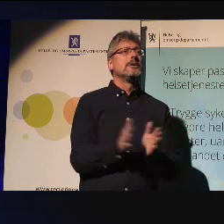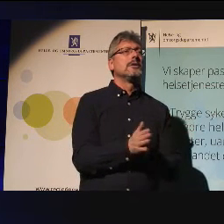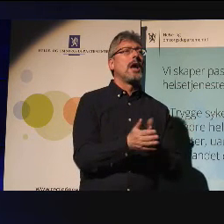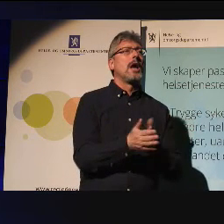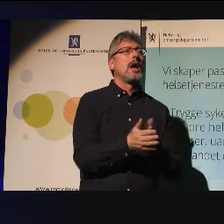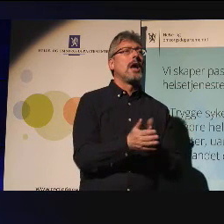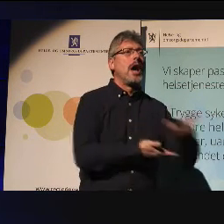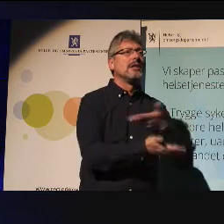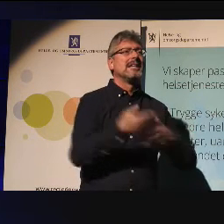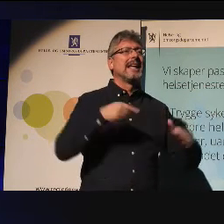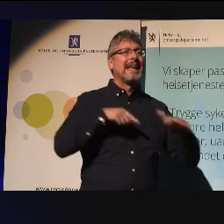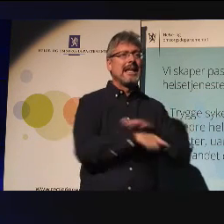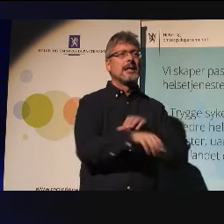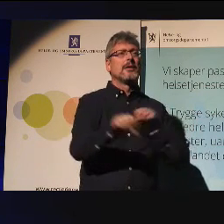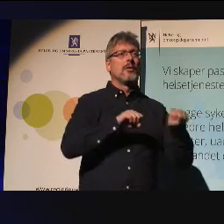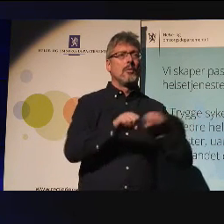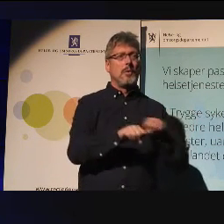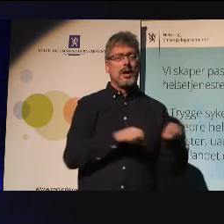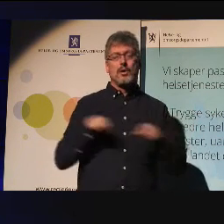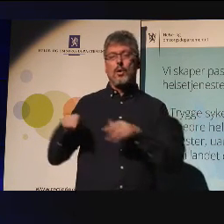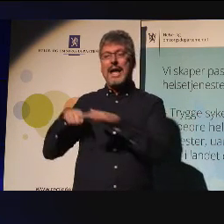og innad i sykehusene.